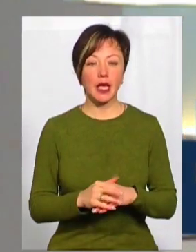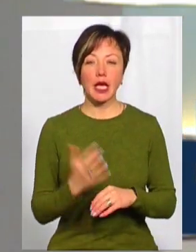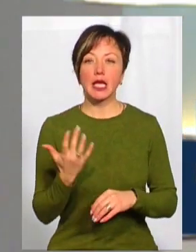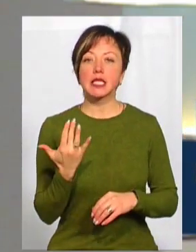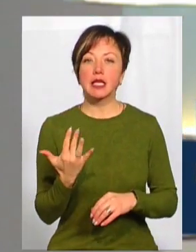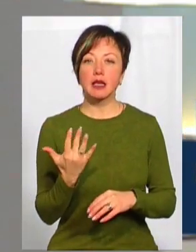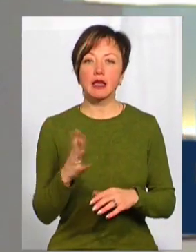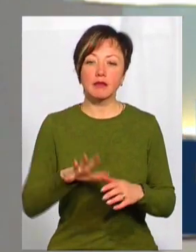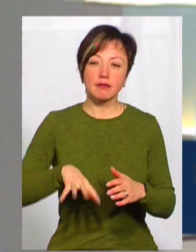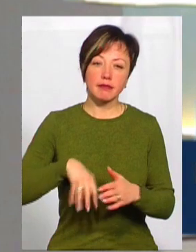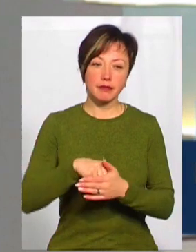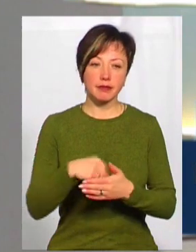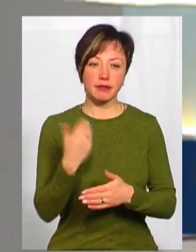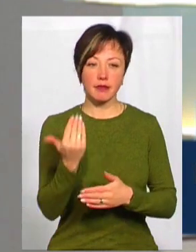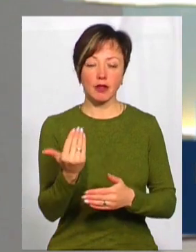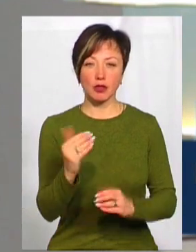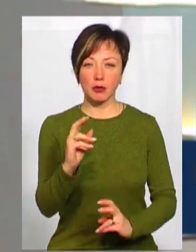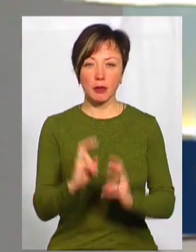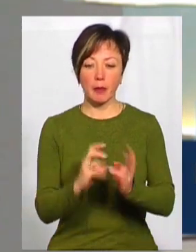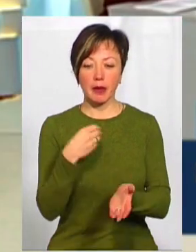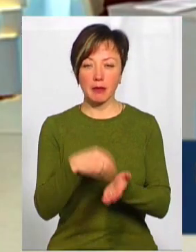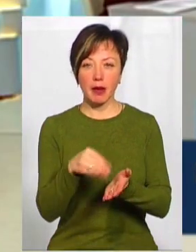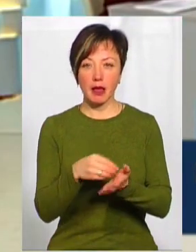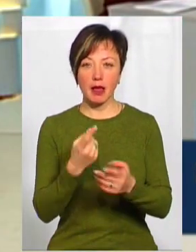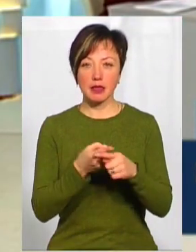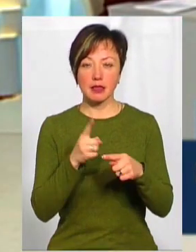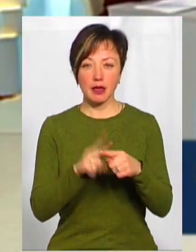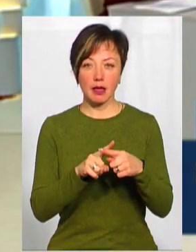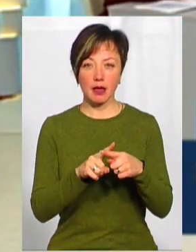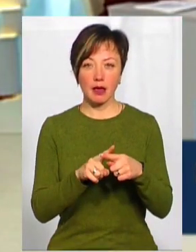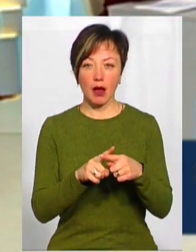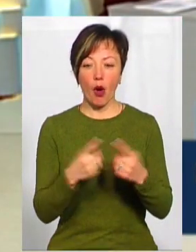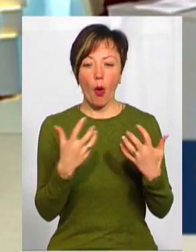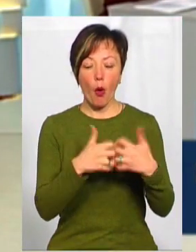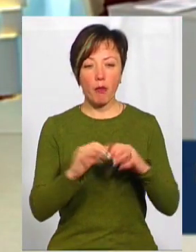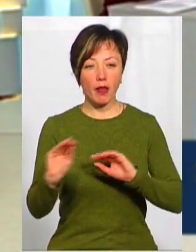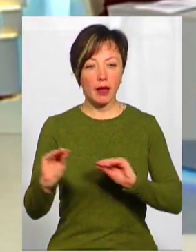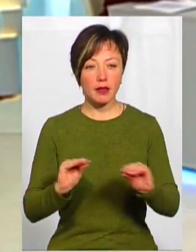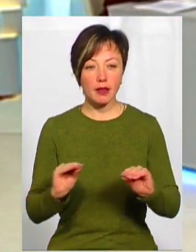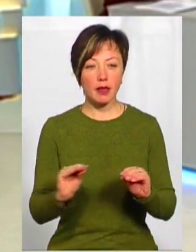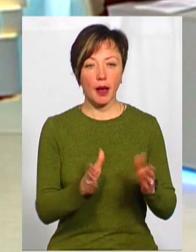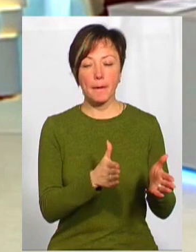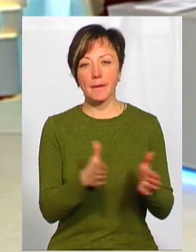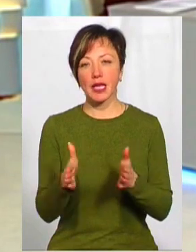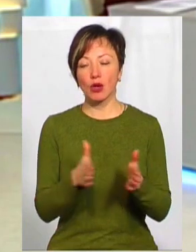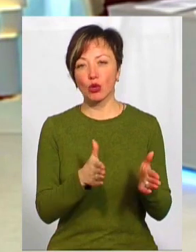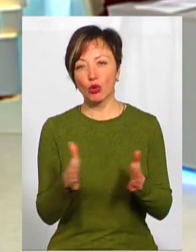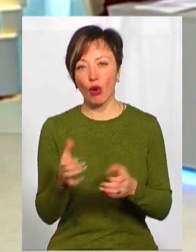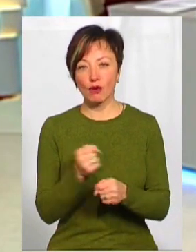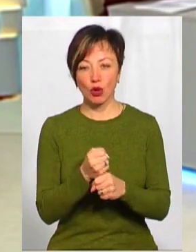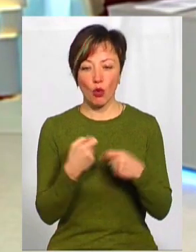Скільки коштувало для ваших підприємств от, придбання тієї того обладнання, підготовчої ці